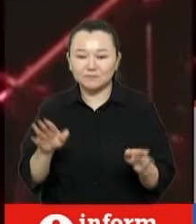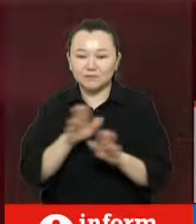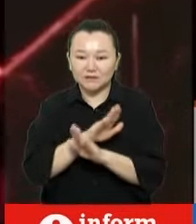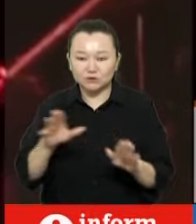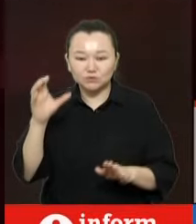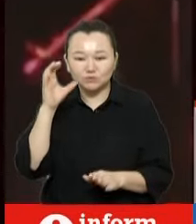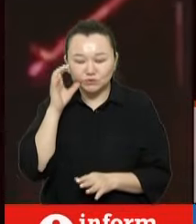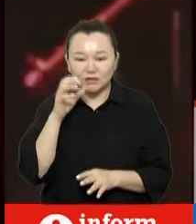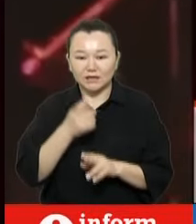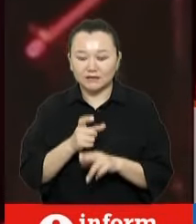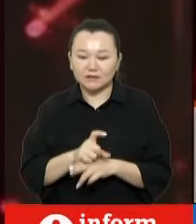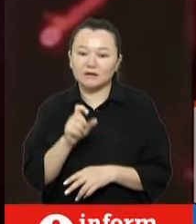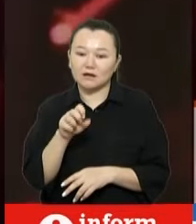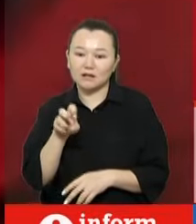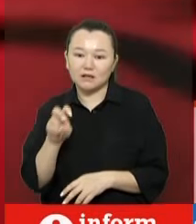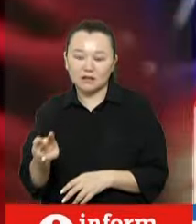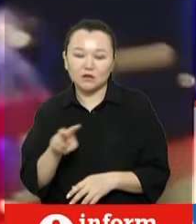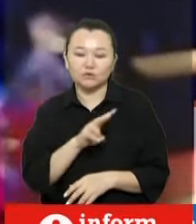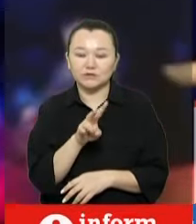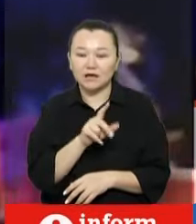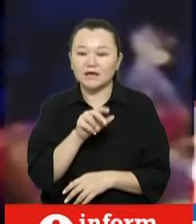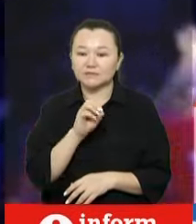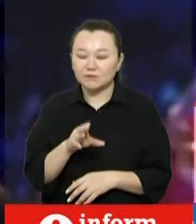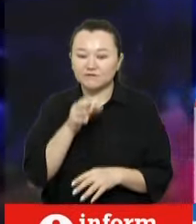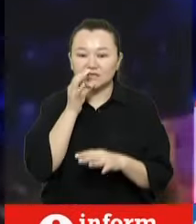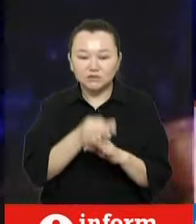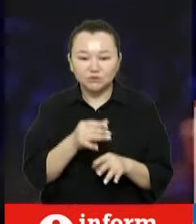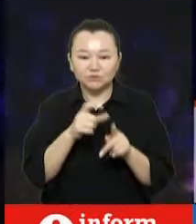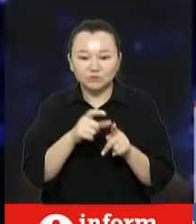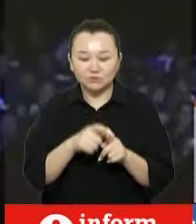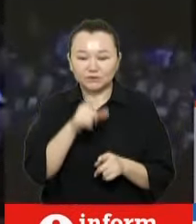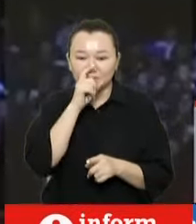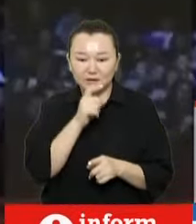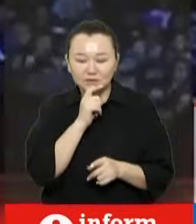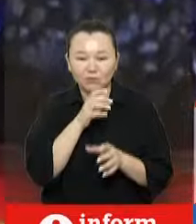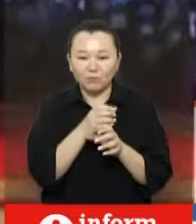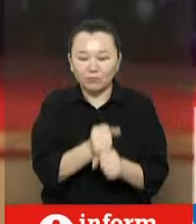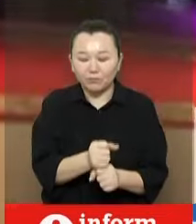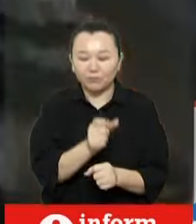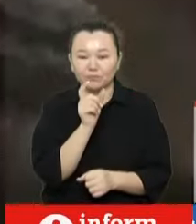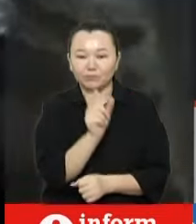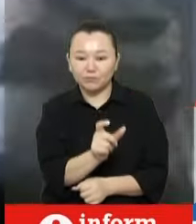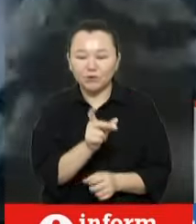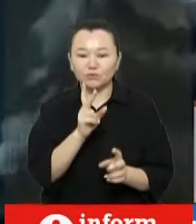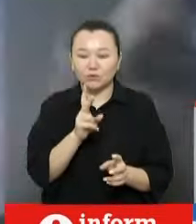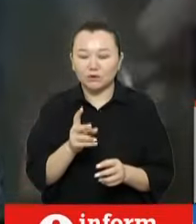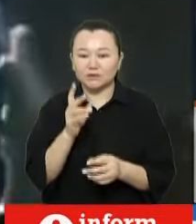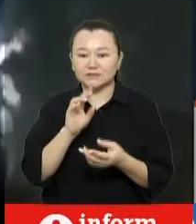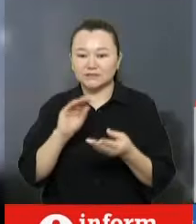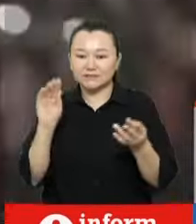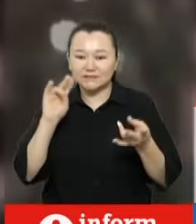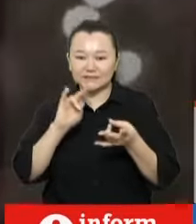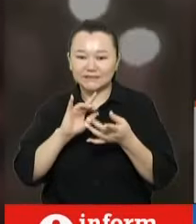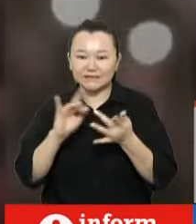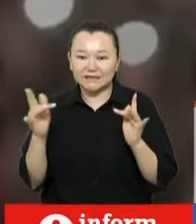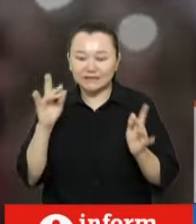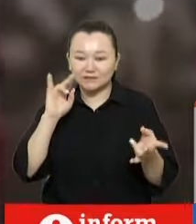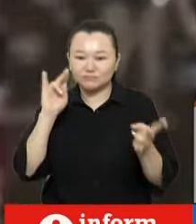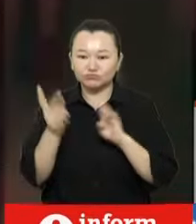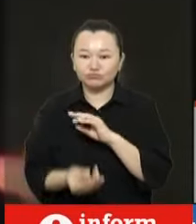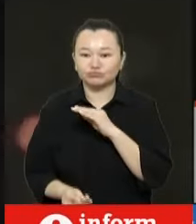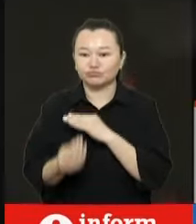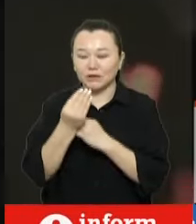халал деп айтқан. Нұрсұлтан Қасымов бәз біреулер айтқан сөздерімді түсініксіз де қысқартып әлдебіреулер желіге жүктеп жіберді дейді. Жауаптың